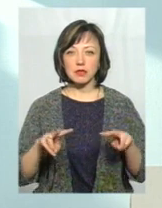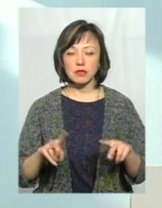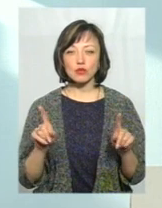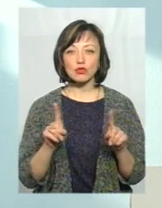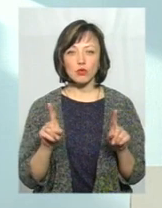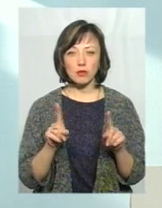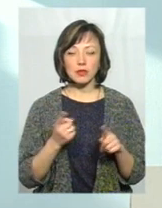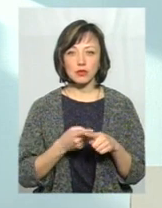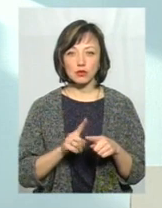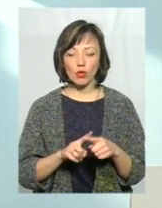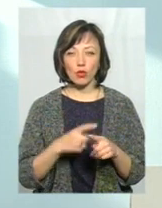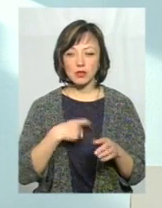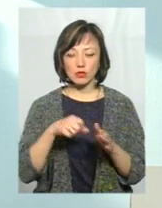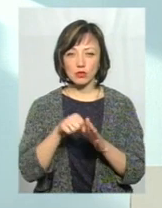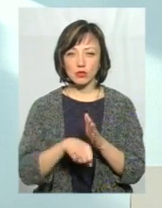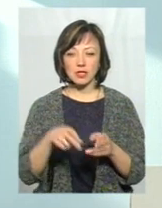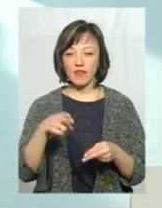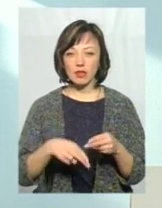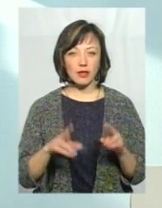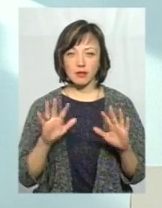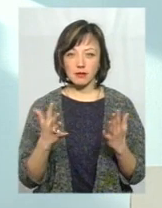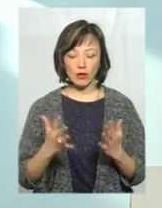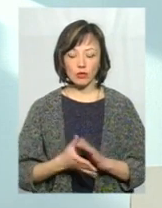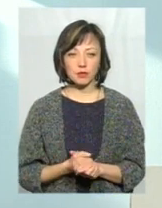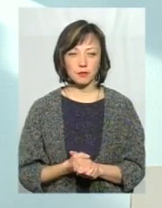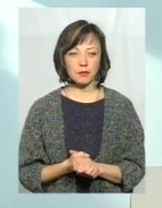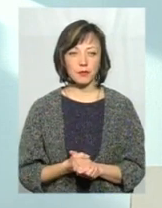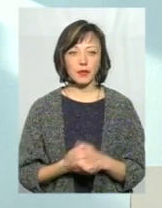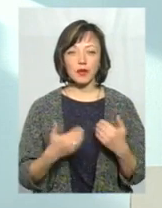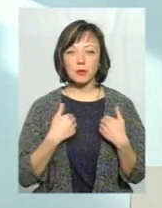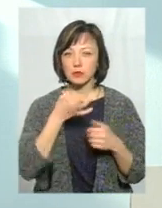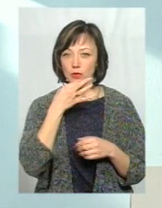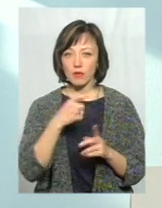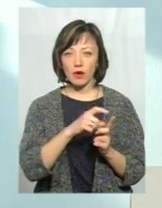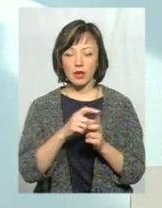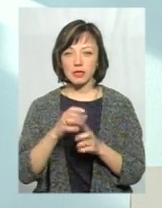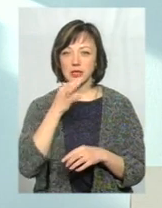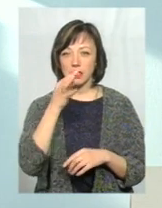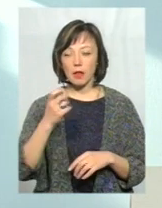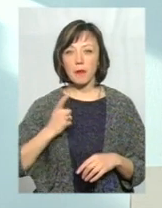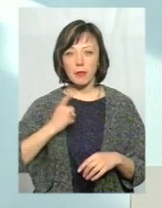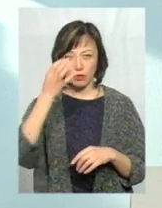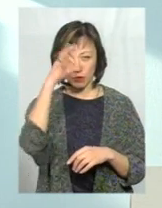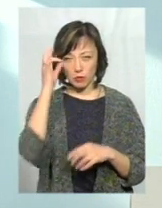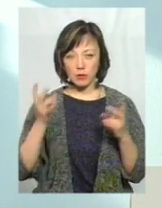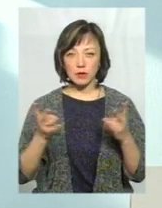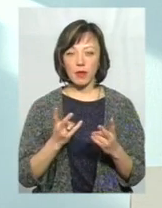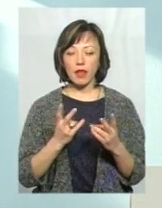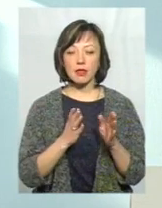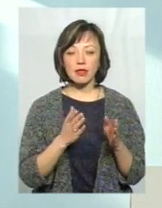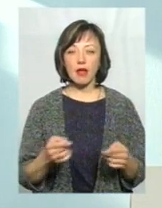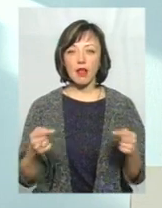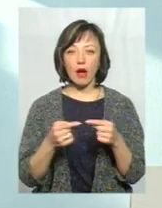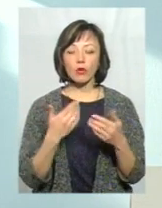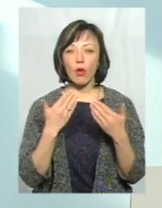щоб даного суїциду, завершеного, не сталося. Мені сподобалася фраза, яку сказали патрульні, про те, що потрібно налагодити